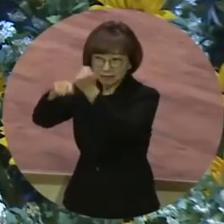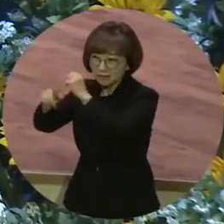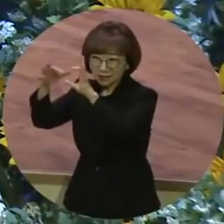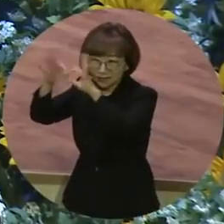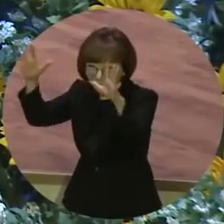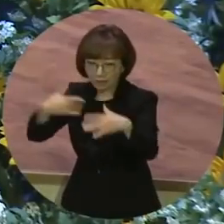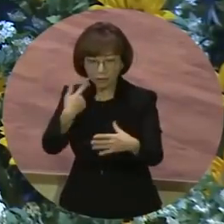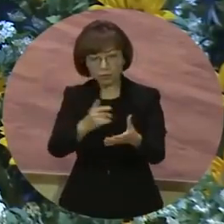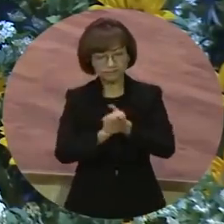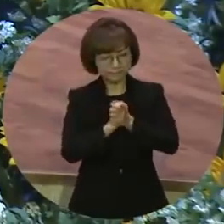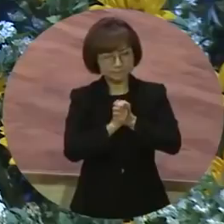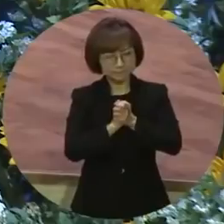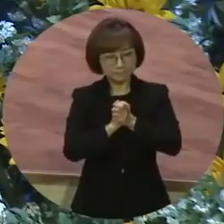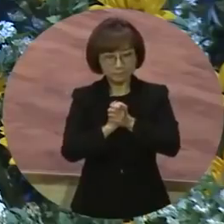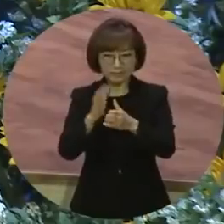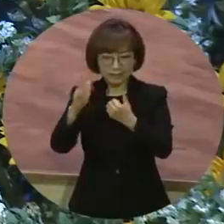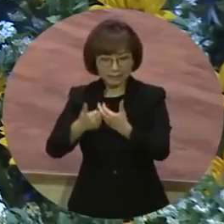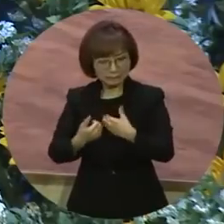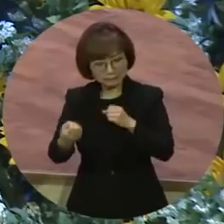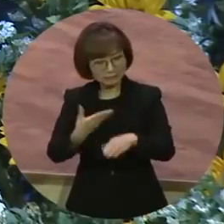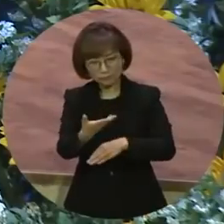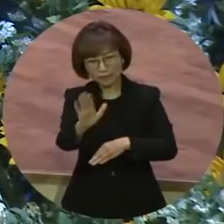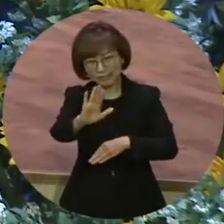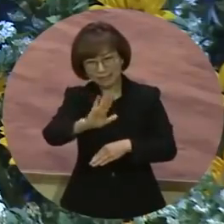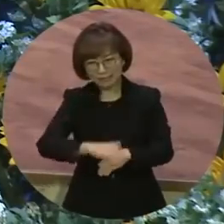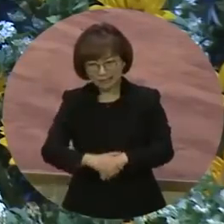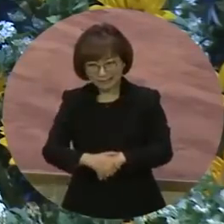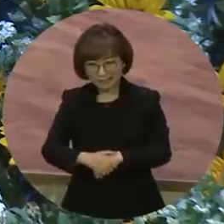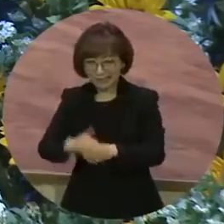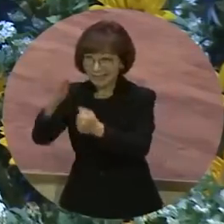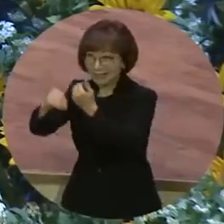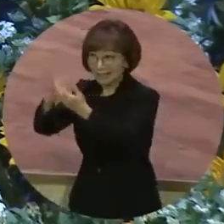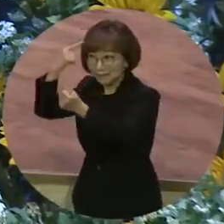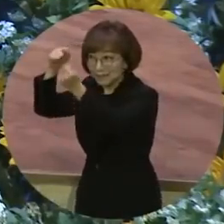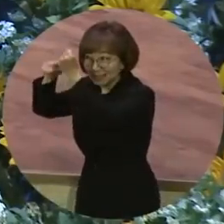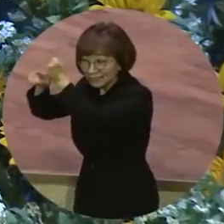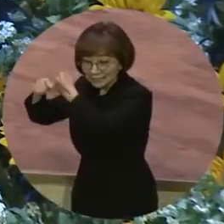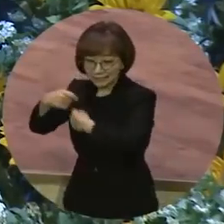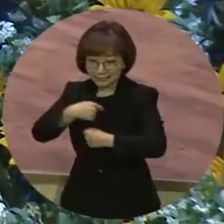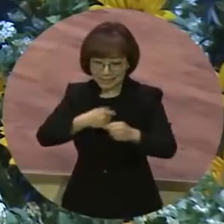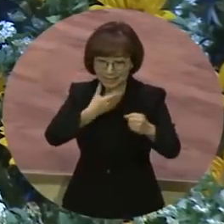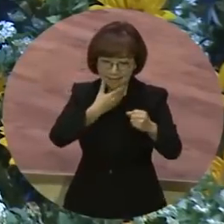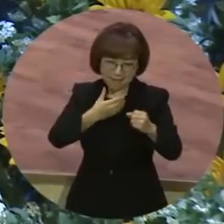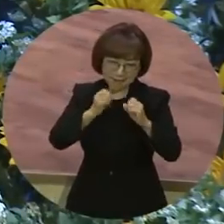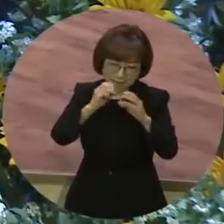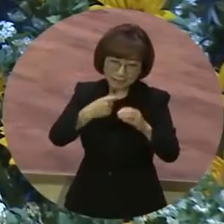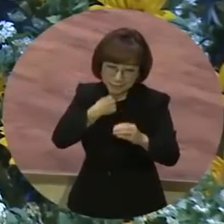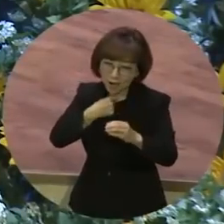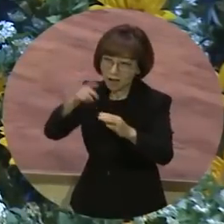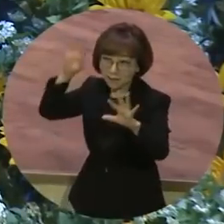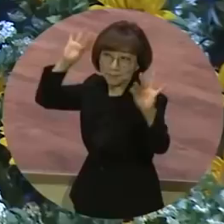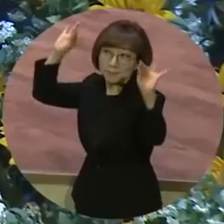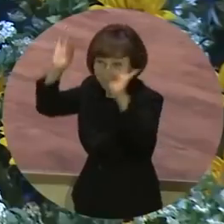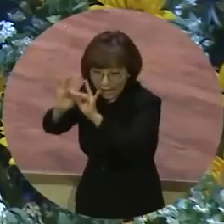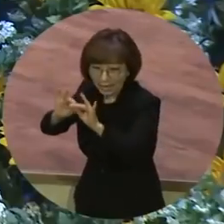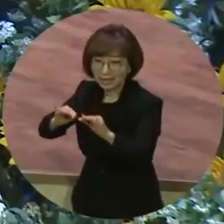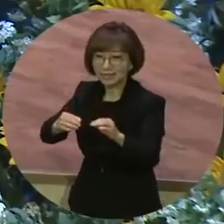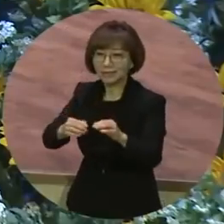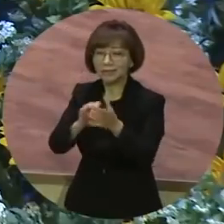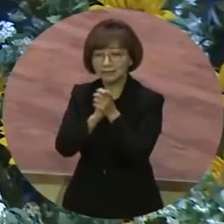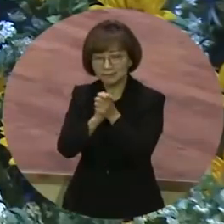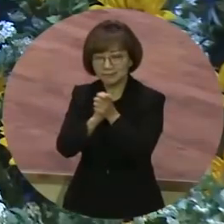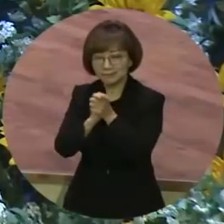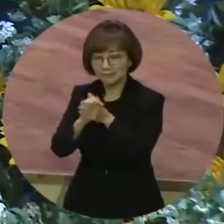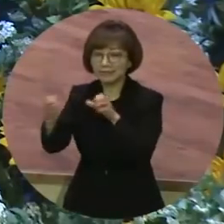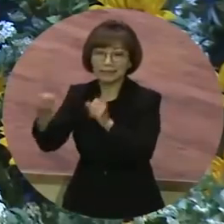않습니다. 하나님과 뜻이 맞아야 된다니까요. 여호와의 뜻만이 온전히 서기 때문에 하나님 뜻이 뭐냐?